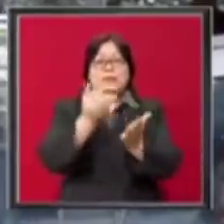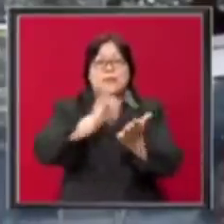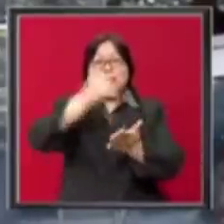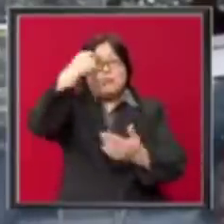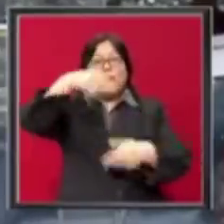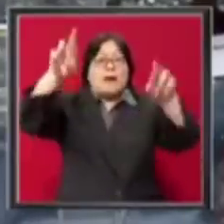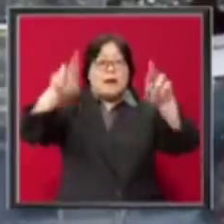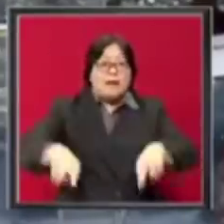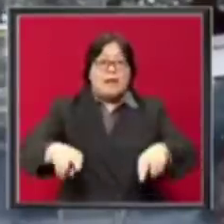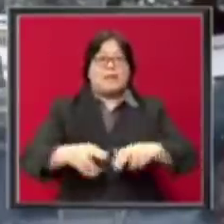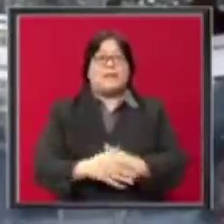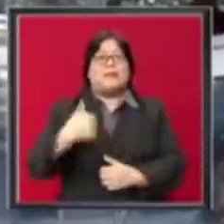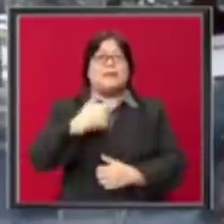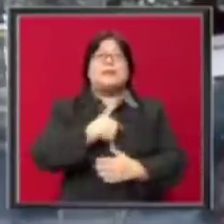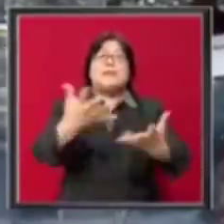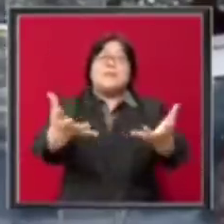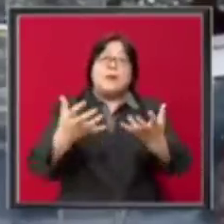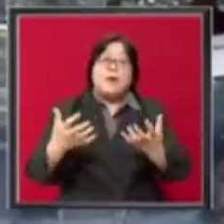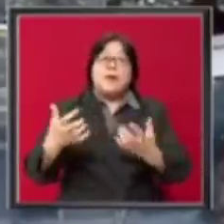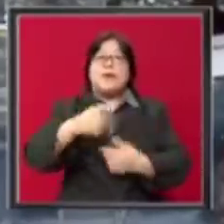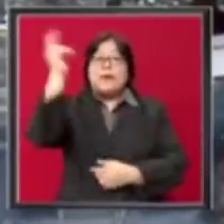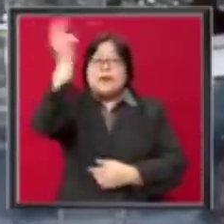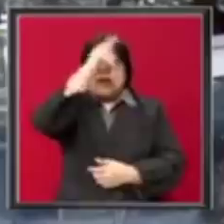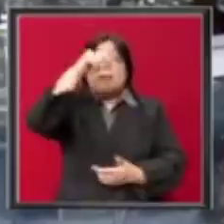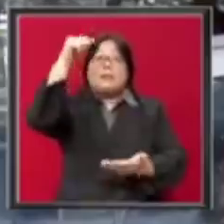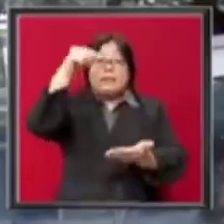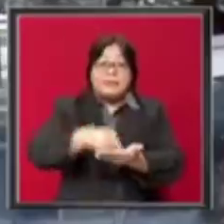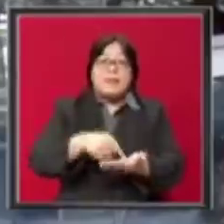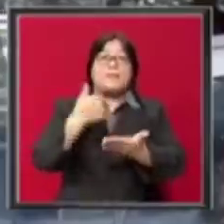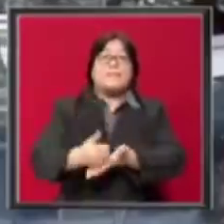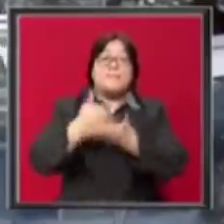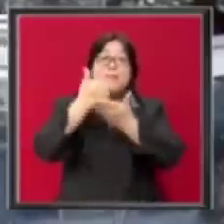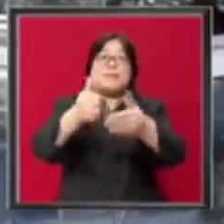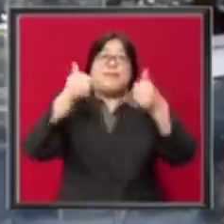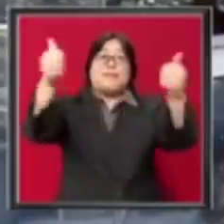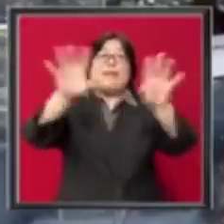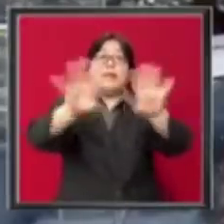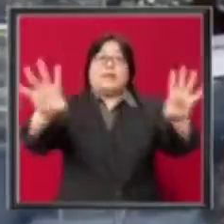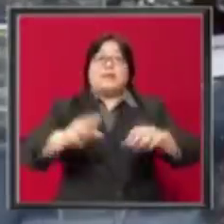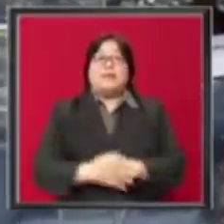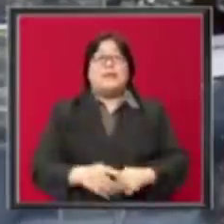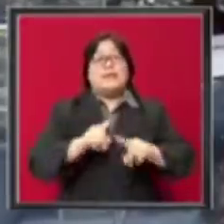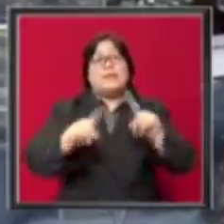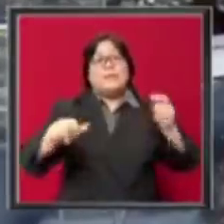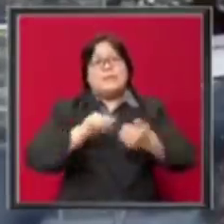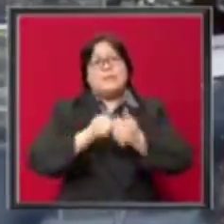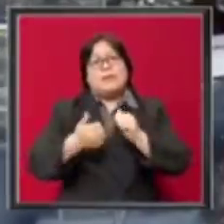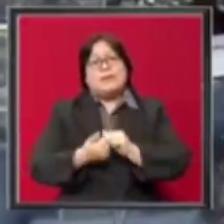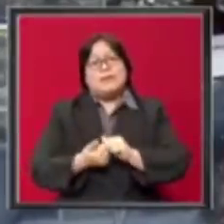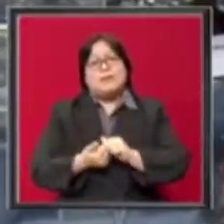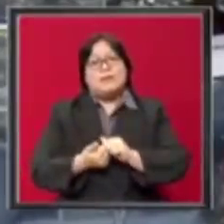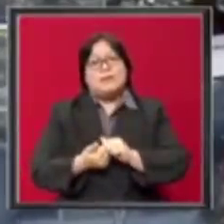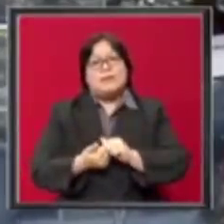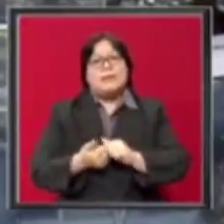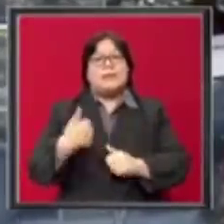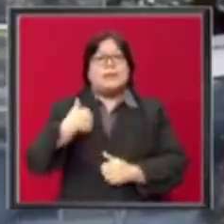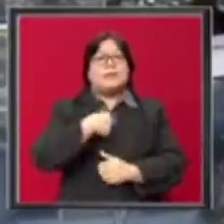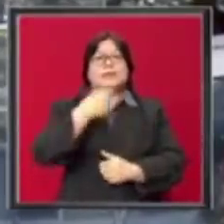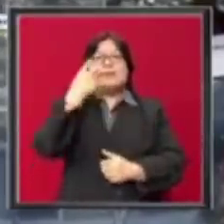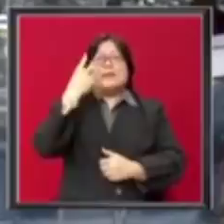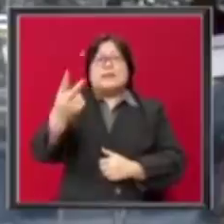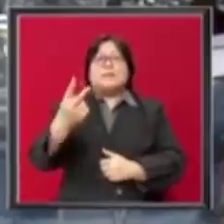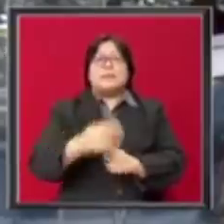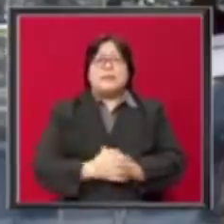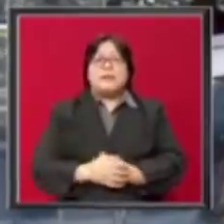untuk rakyat, kita mahu supaya kerajaan ini membantu frontliners. Tetapi masalahnya yang kita